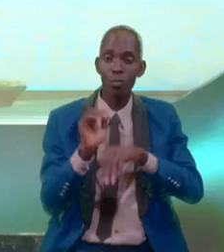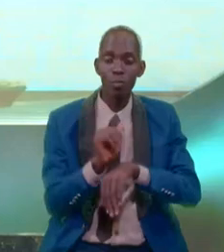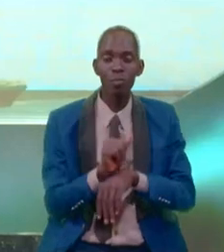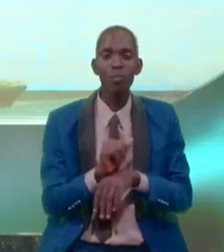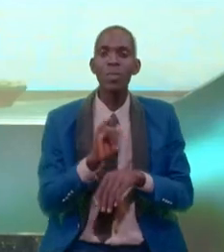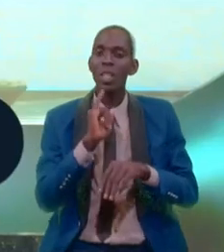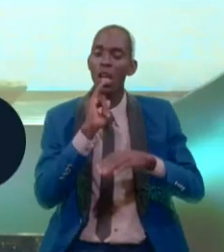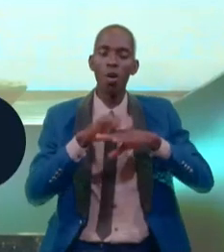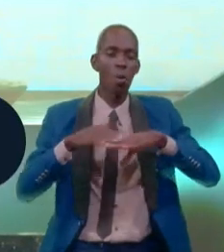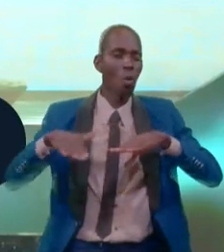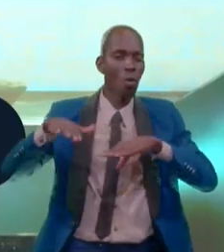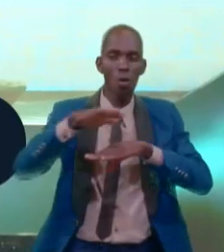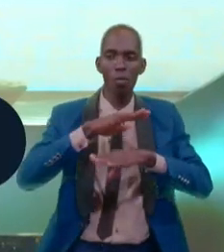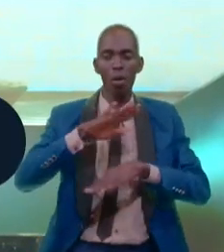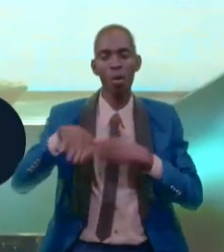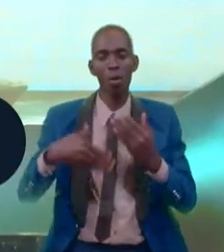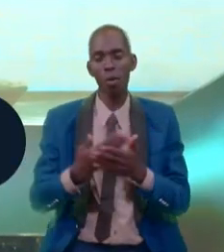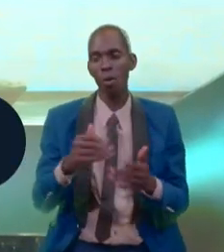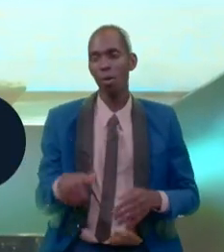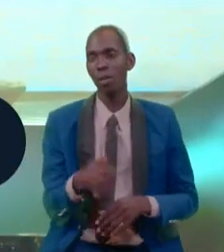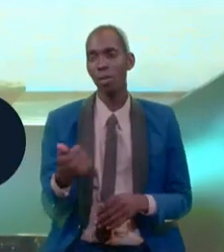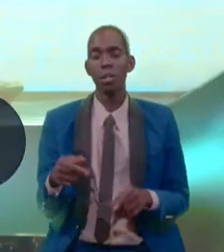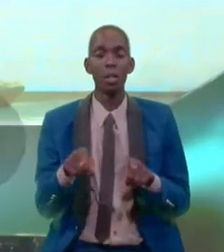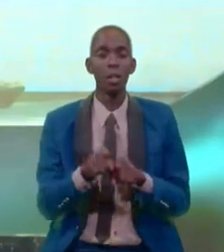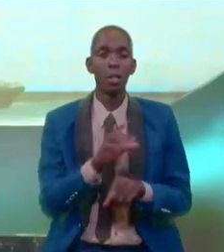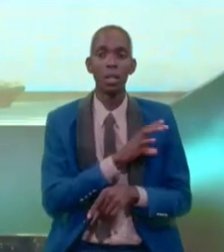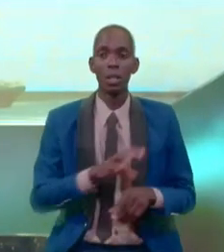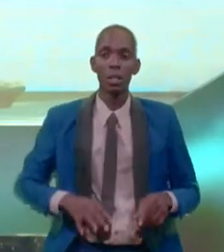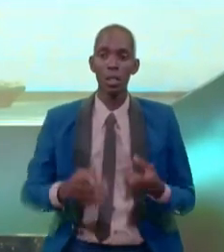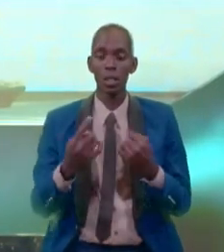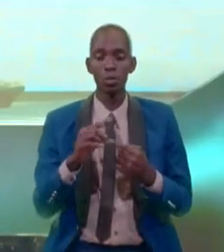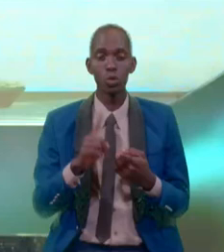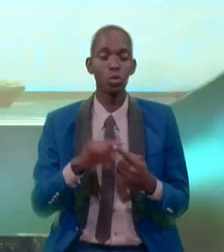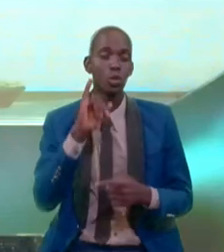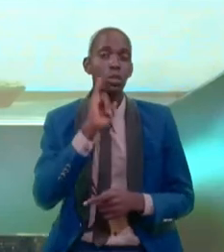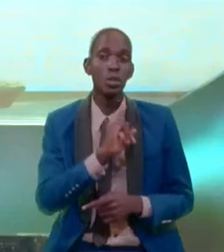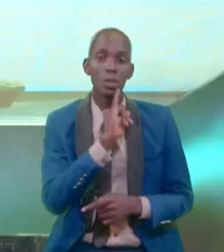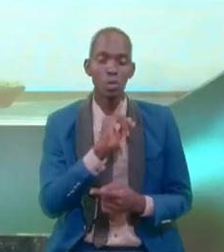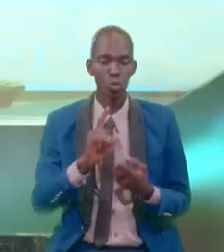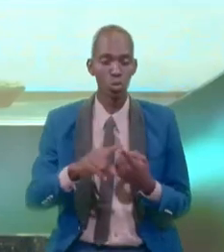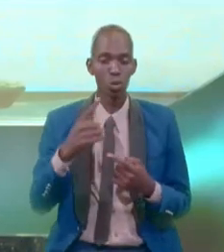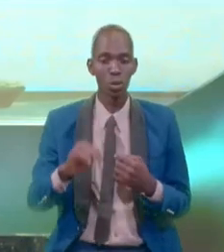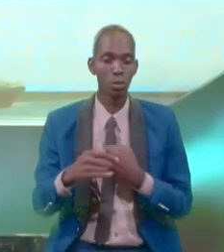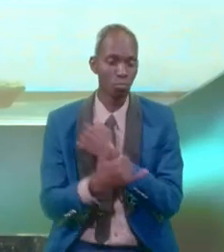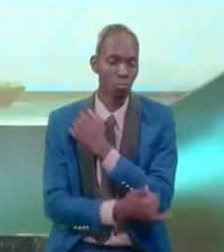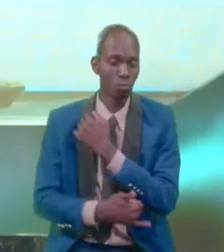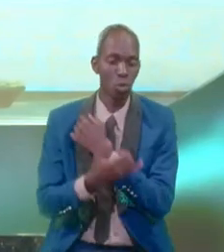surprend et surpasse tous. Comme Christ est arrivé en Israël, c'est-à-dire la nation